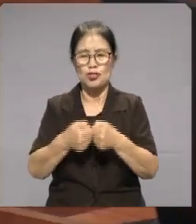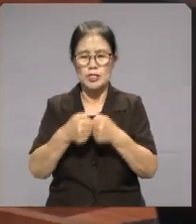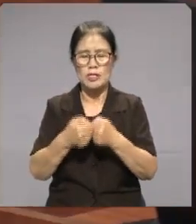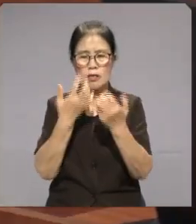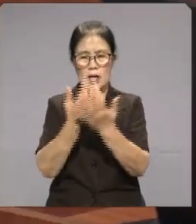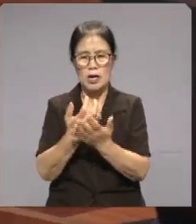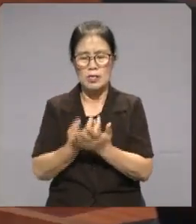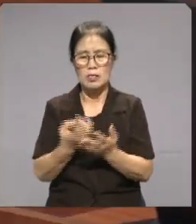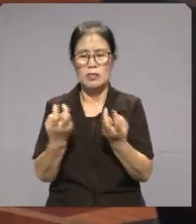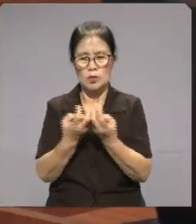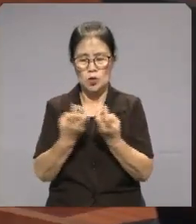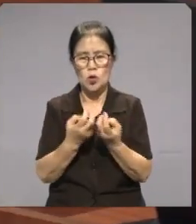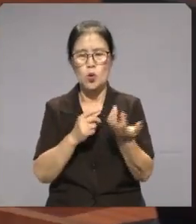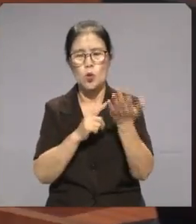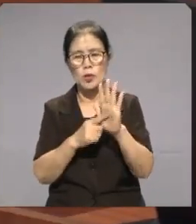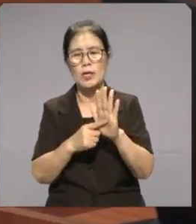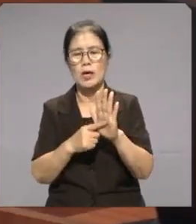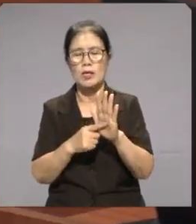하겠다고